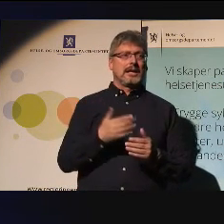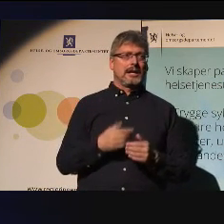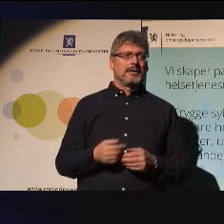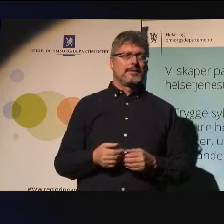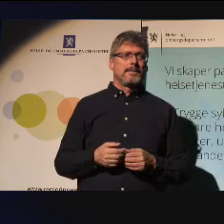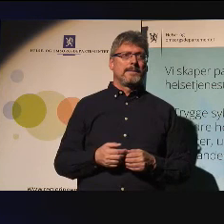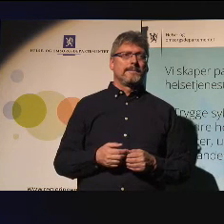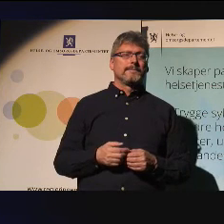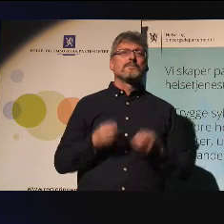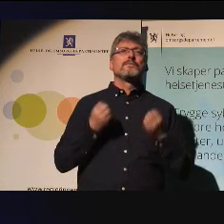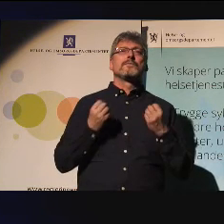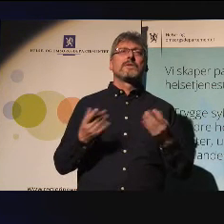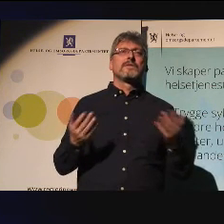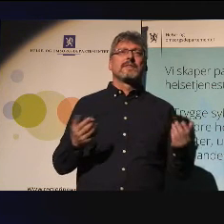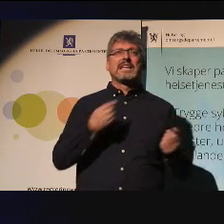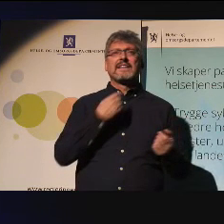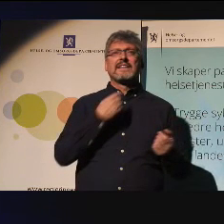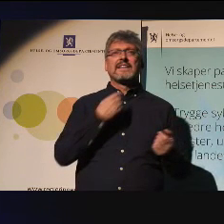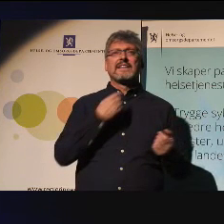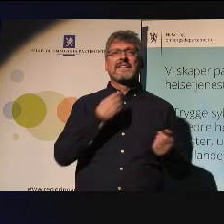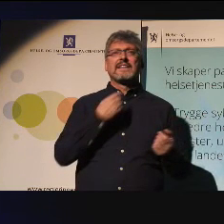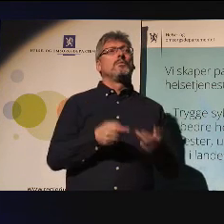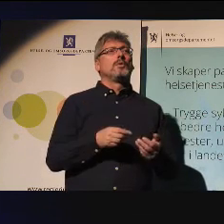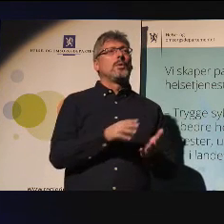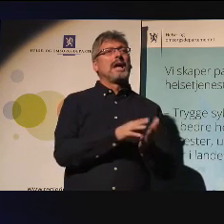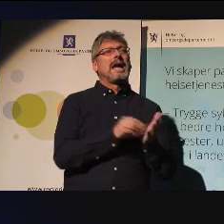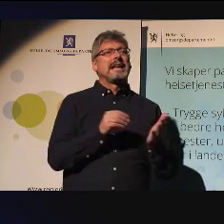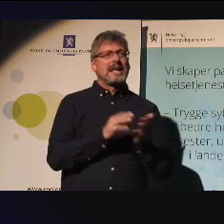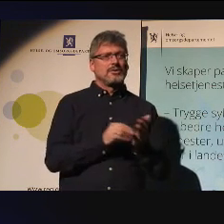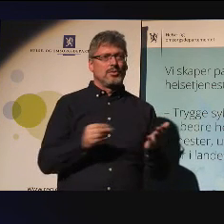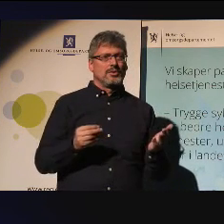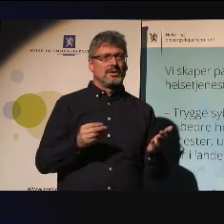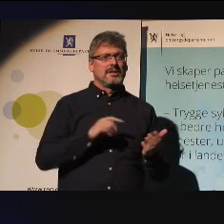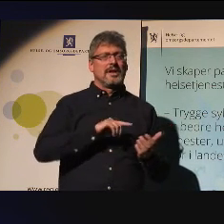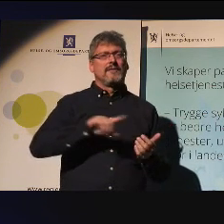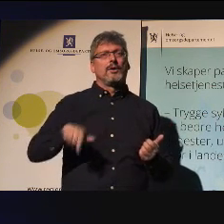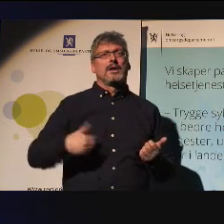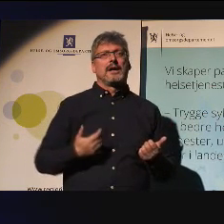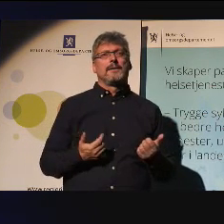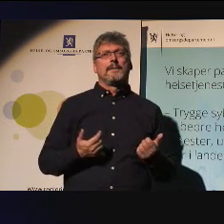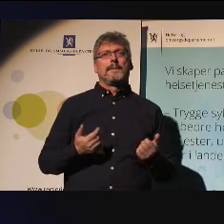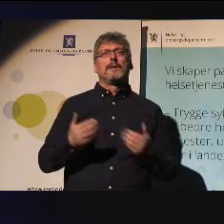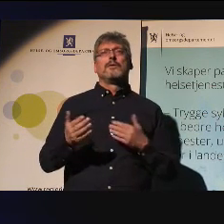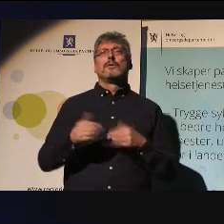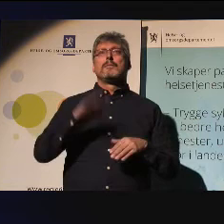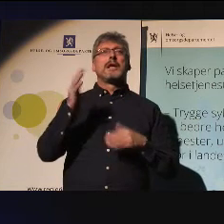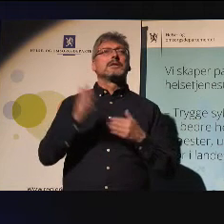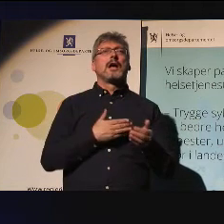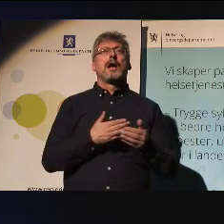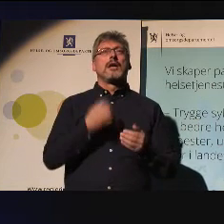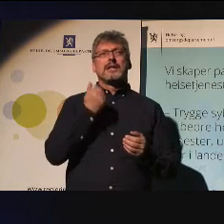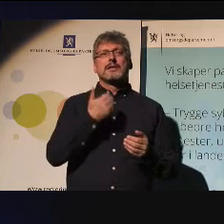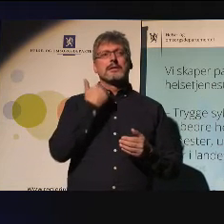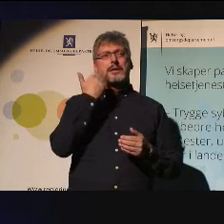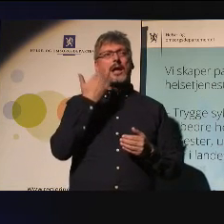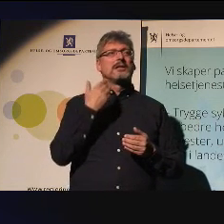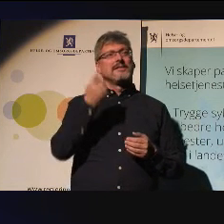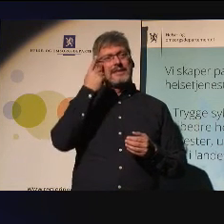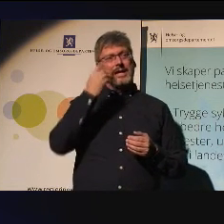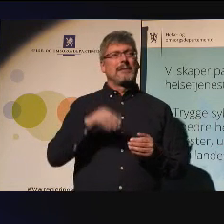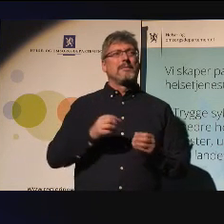Vi snakker jo ofte om at vi må bruke ressursene våre klokere. Og da handler det nesten alltid om penger og